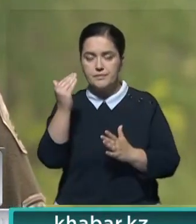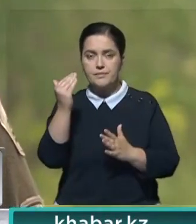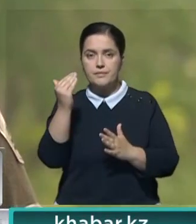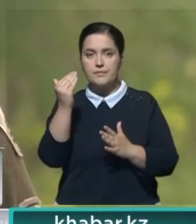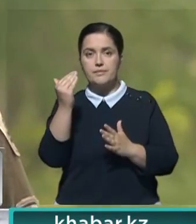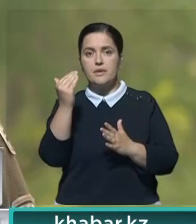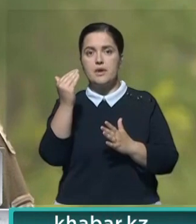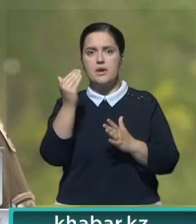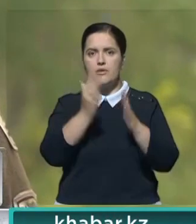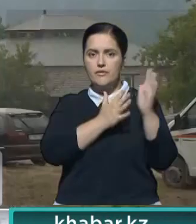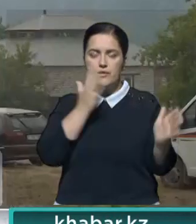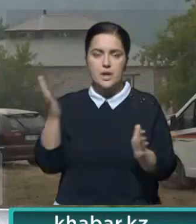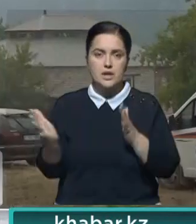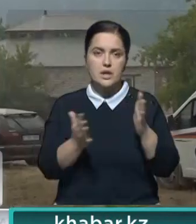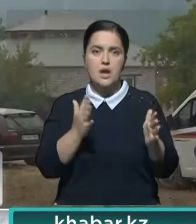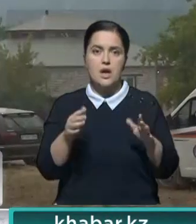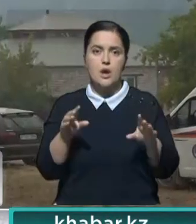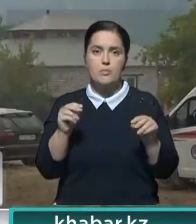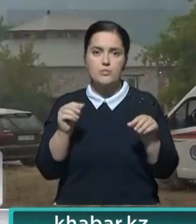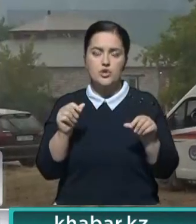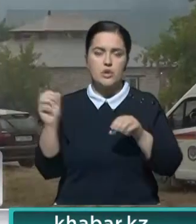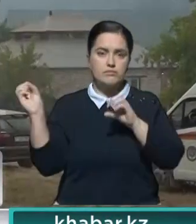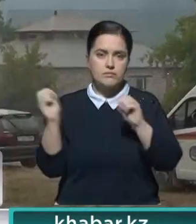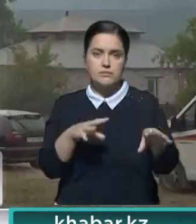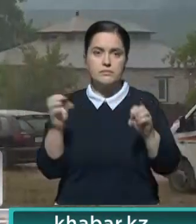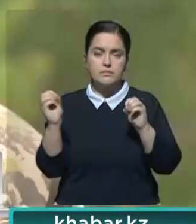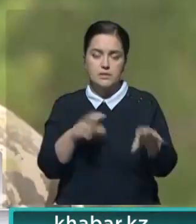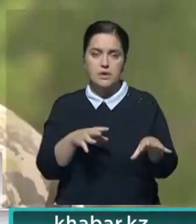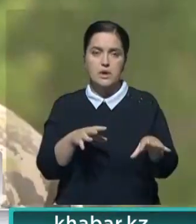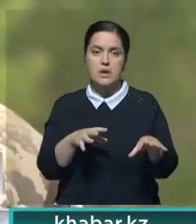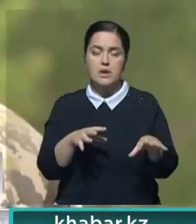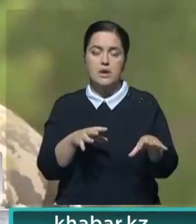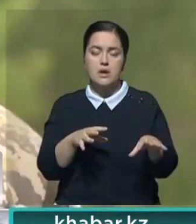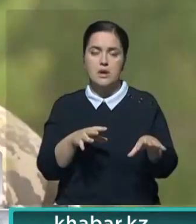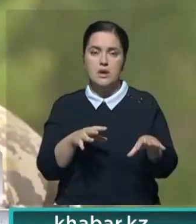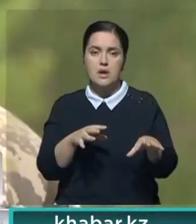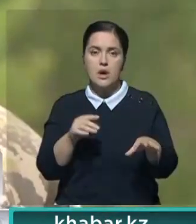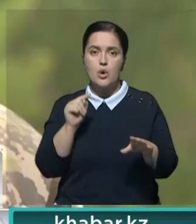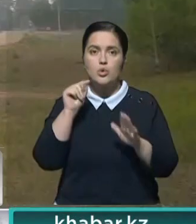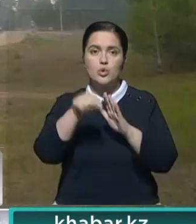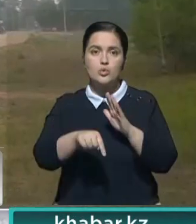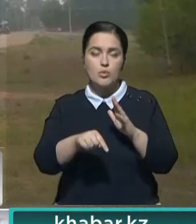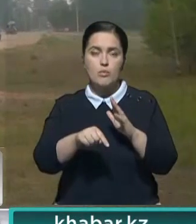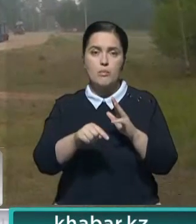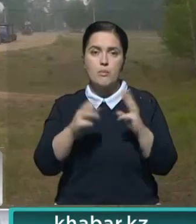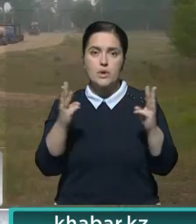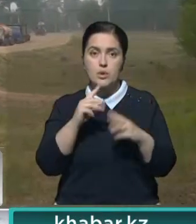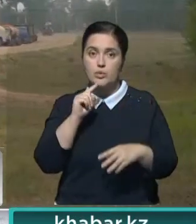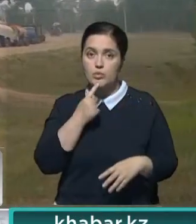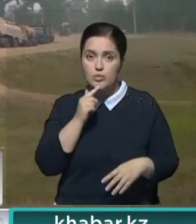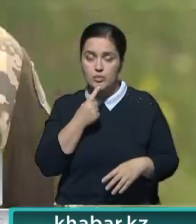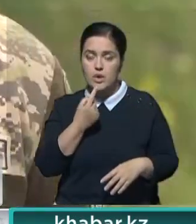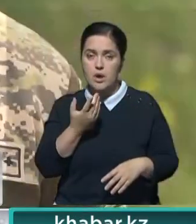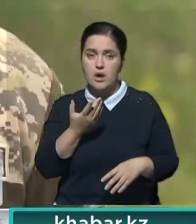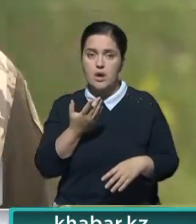сильно порывистым ветром песчаным грунтом доступ пожарной техники не везде возложена